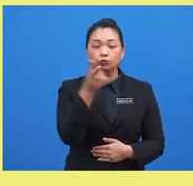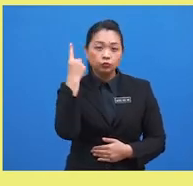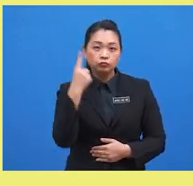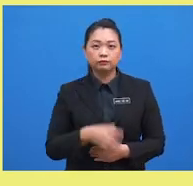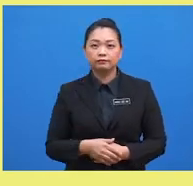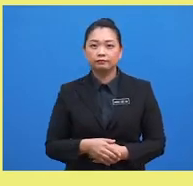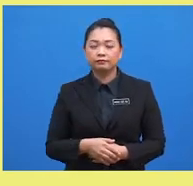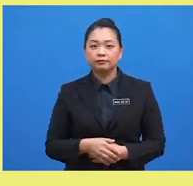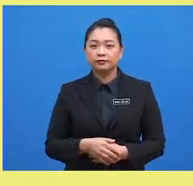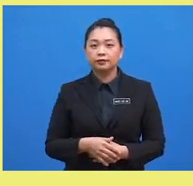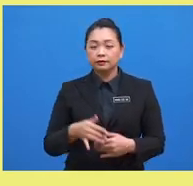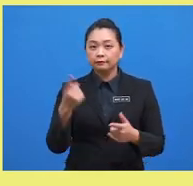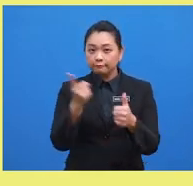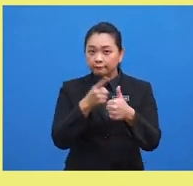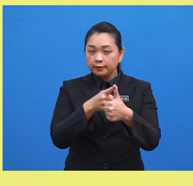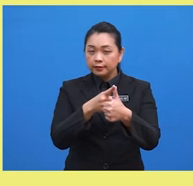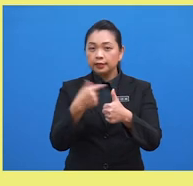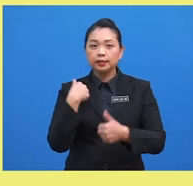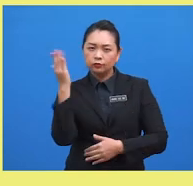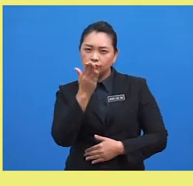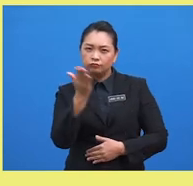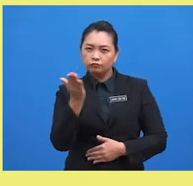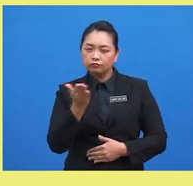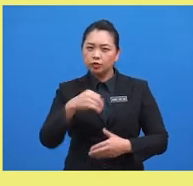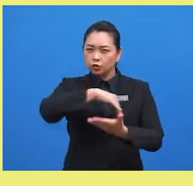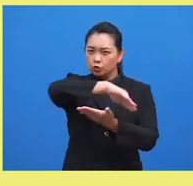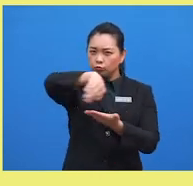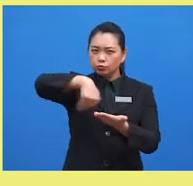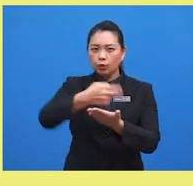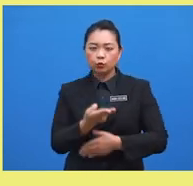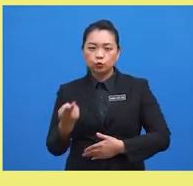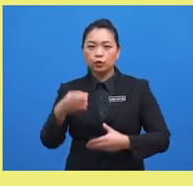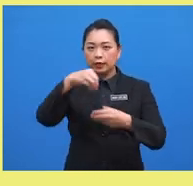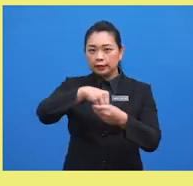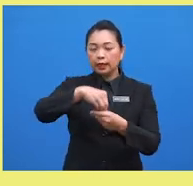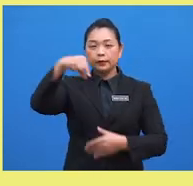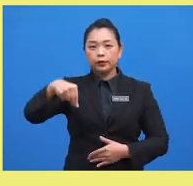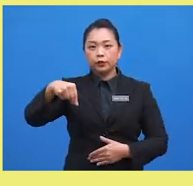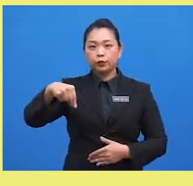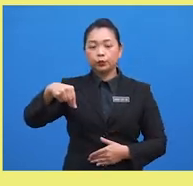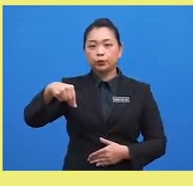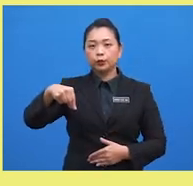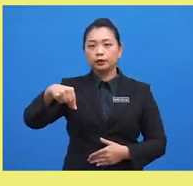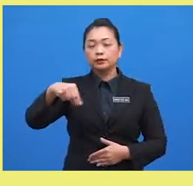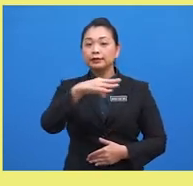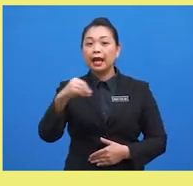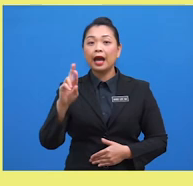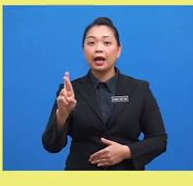Pertama, kita lorekkan semua unsur dalam set Q kesatuan